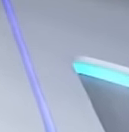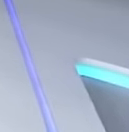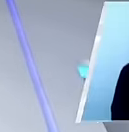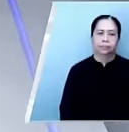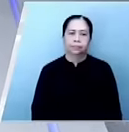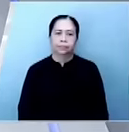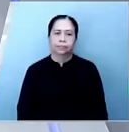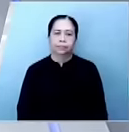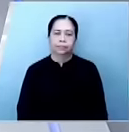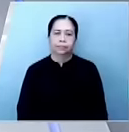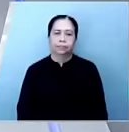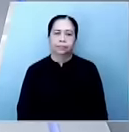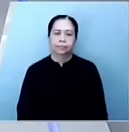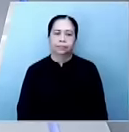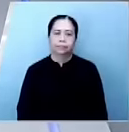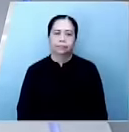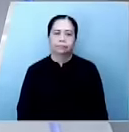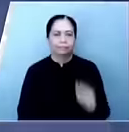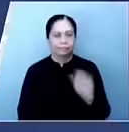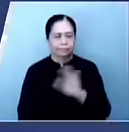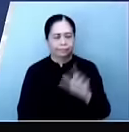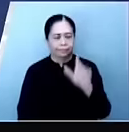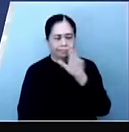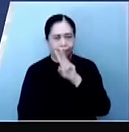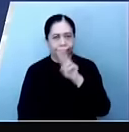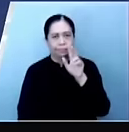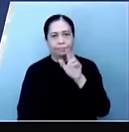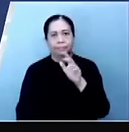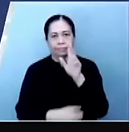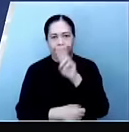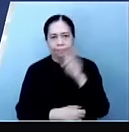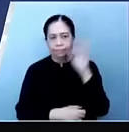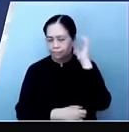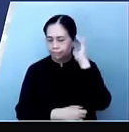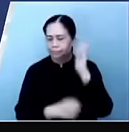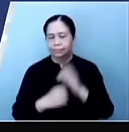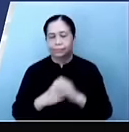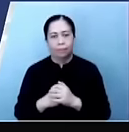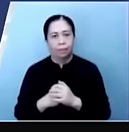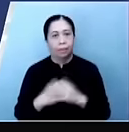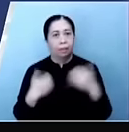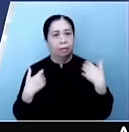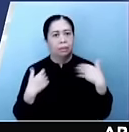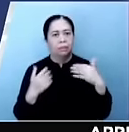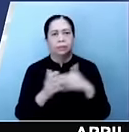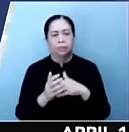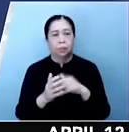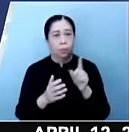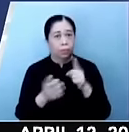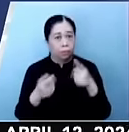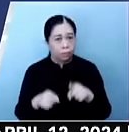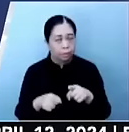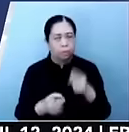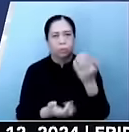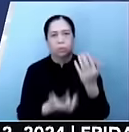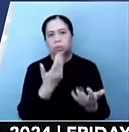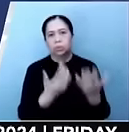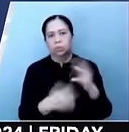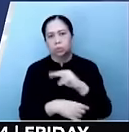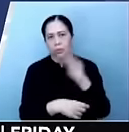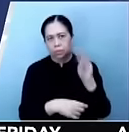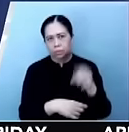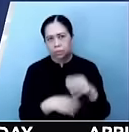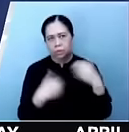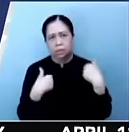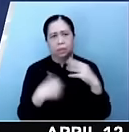Magandang gabi po, Luzon, Visayas at Mindanao. May sumiklab na namang sunog sa Maynila kung saan nasa